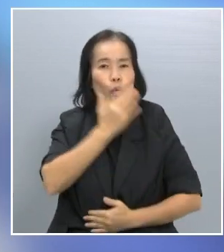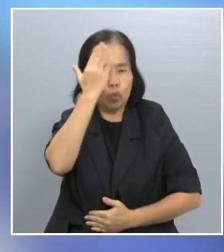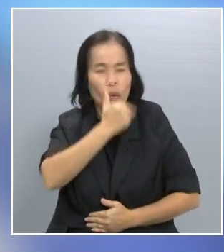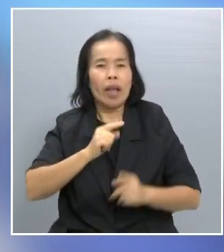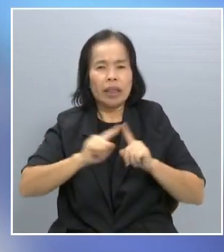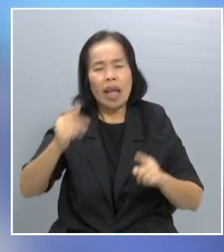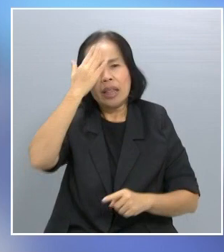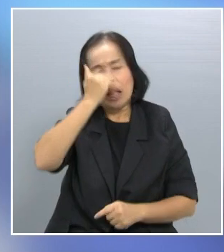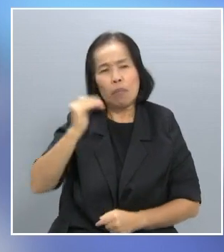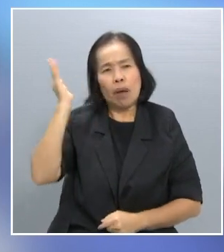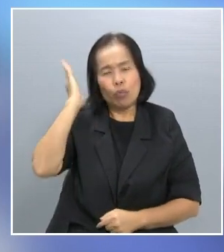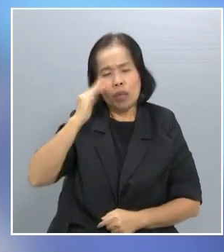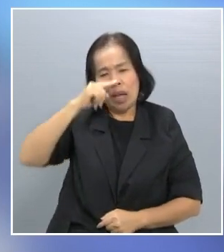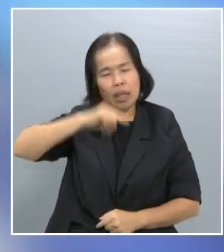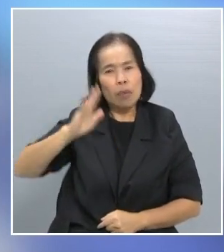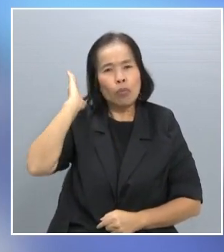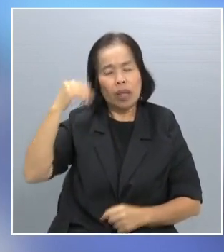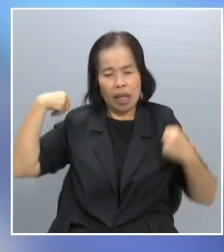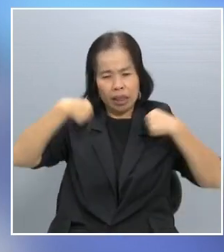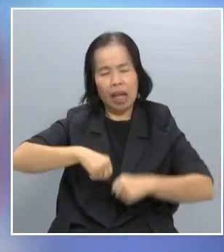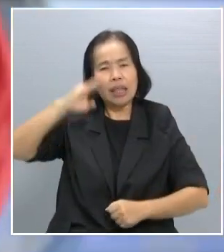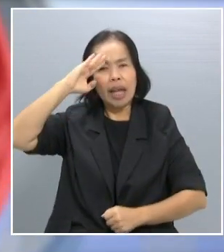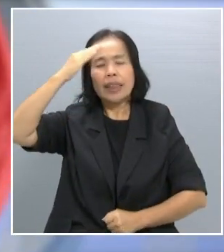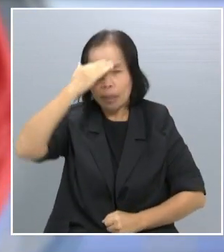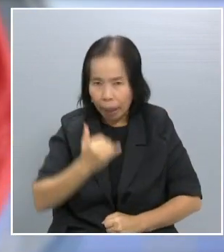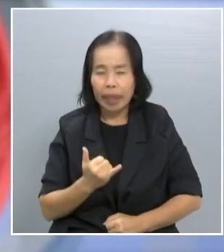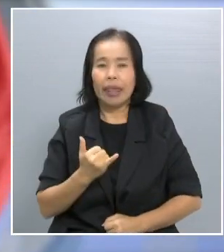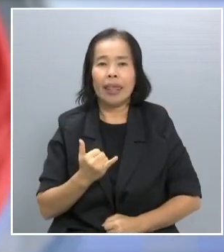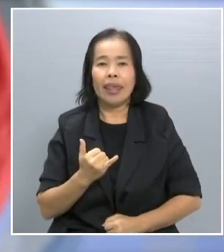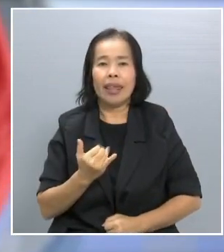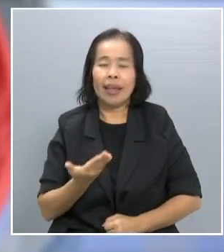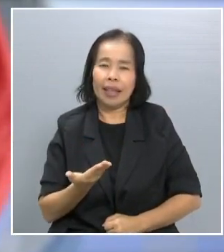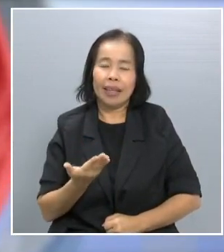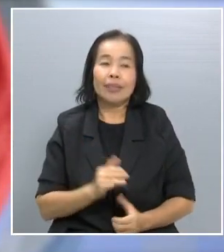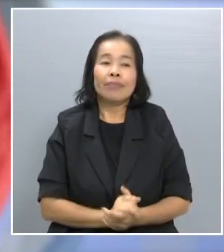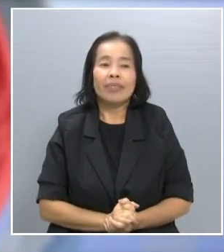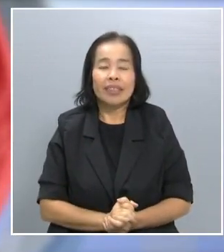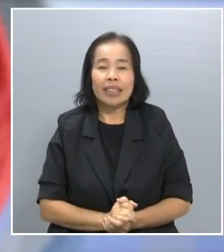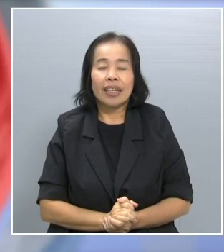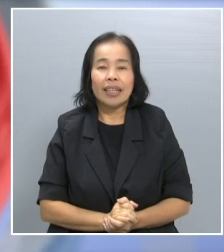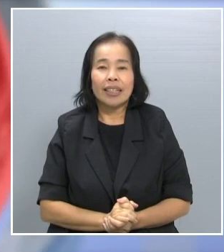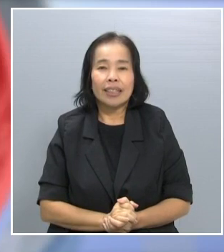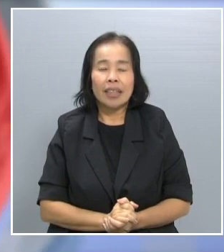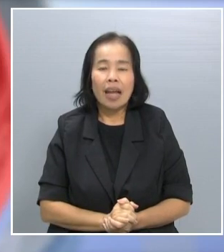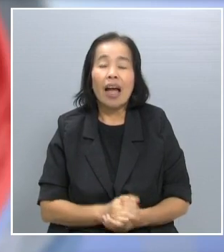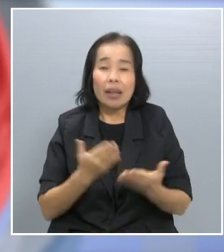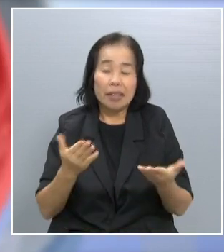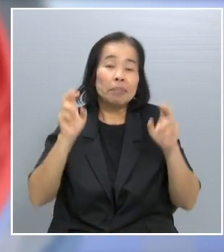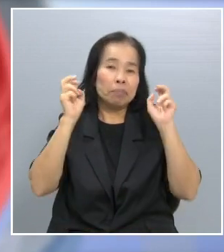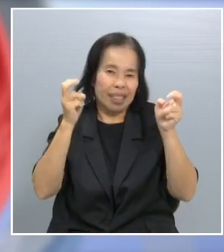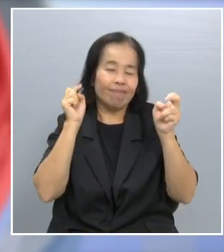พี่ผู้ชายก็ถึงไม่แต่งชุดไทยก็แต่งชุดทหารทำไมอันนี้ก็ไม่รู้เหมือนกัน ค่ะ เนี่ยนะครับทีนี้แน่นอนครับว่าเรื่องนี้เนี่ยมันเป็นประเด็นเล